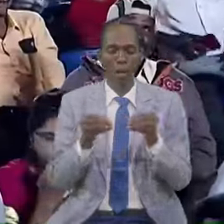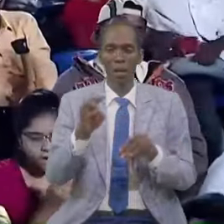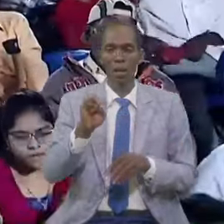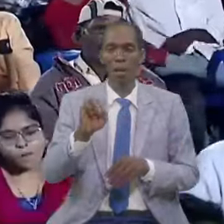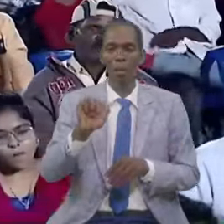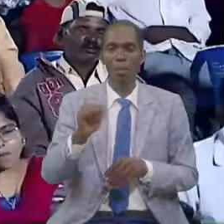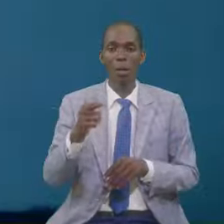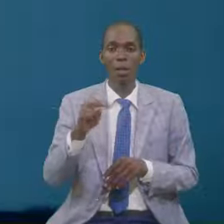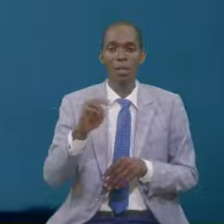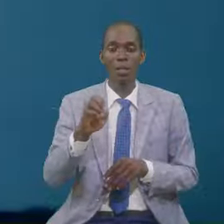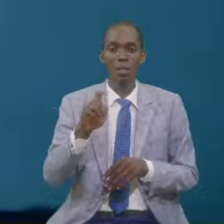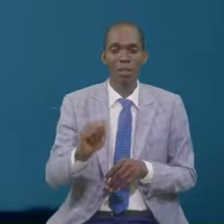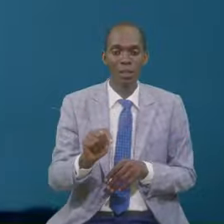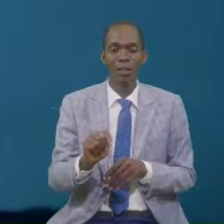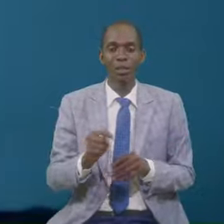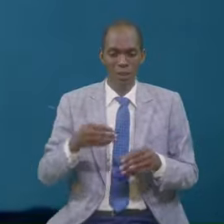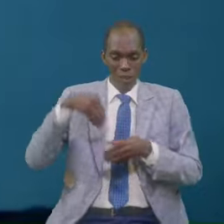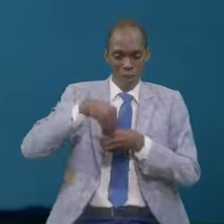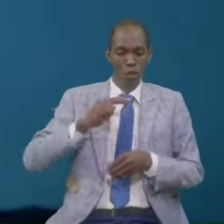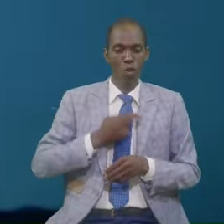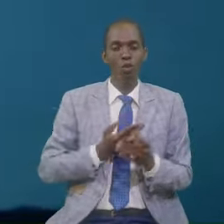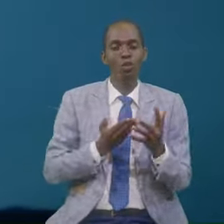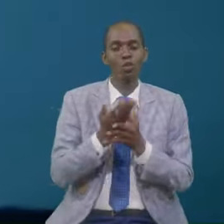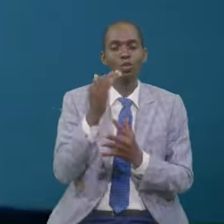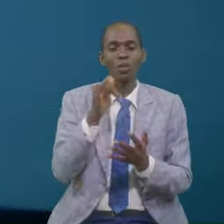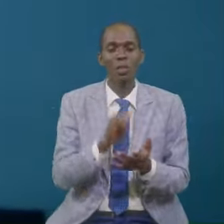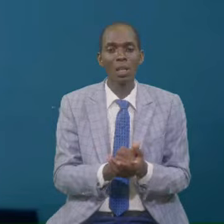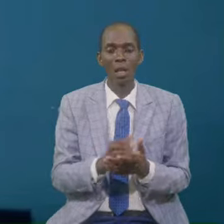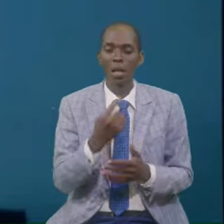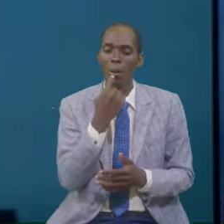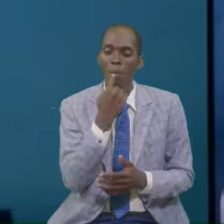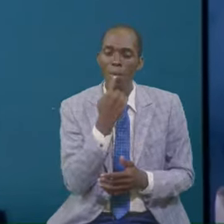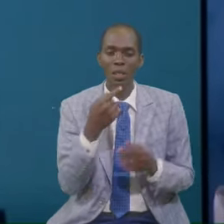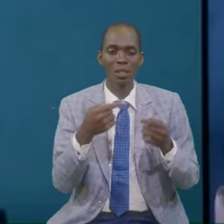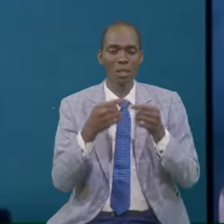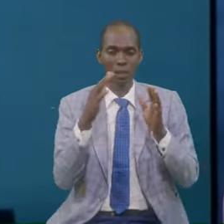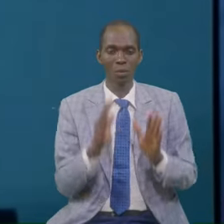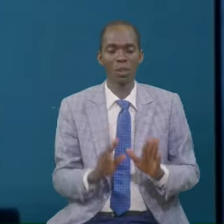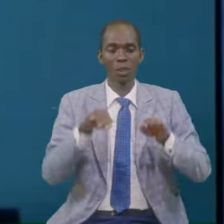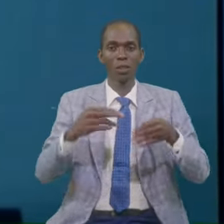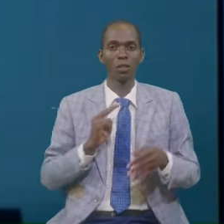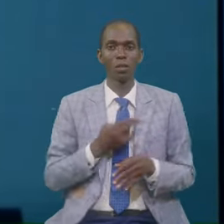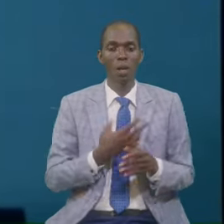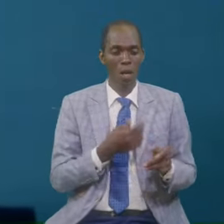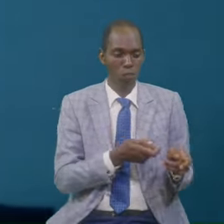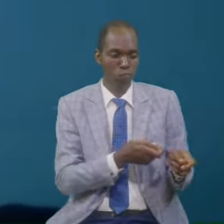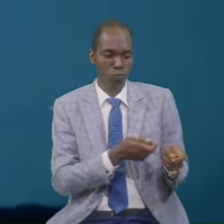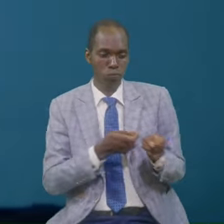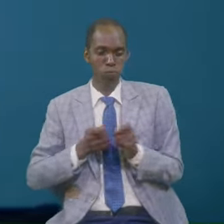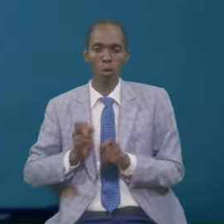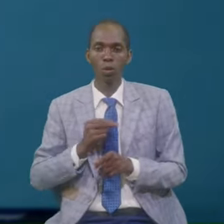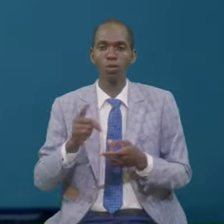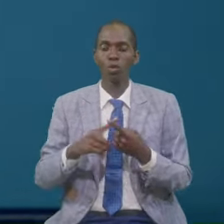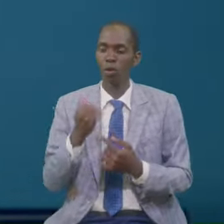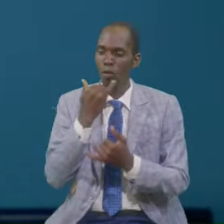Satan's chocolate, adversary chocolate, and then it draws us in the wrong direction. ఆ అపవాది